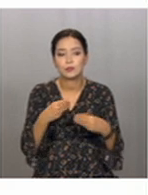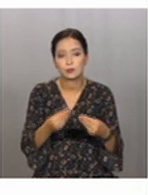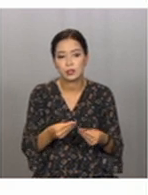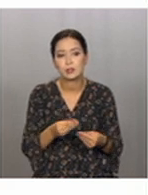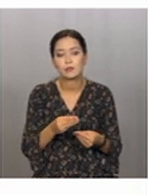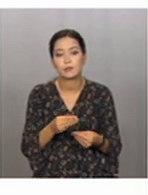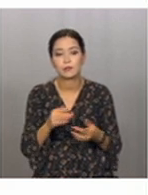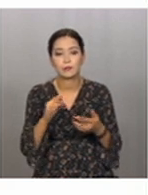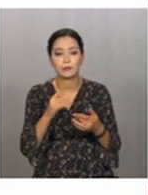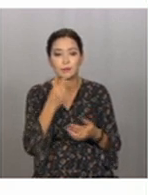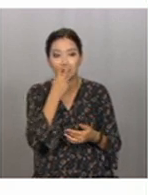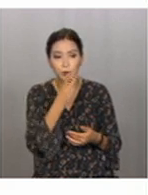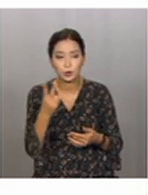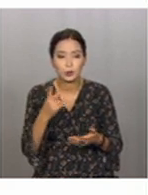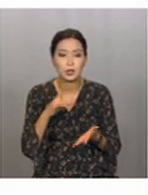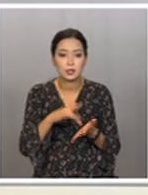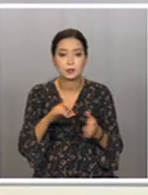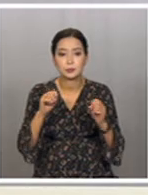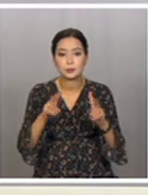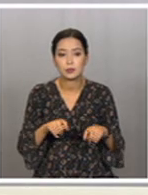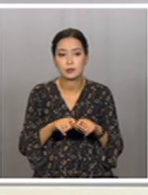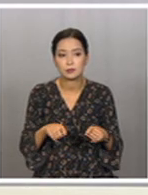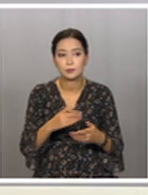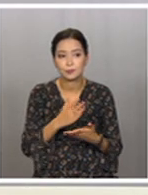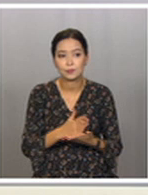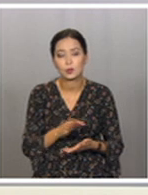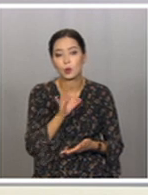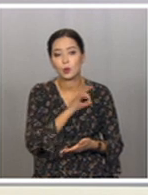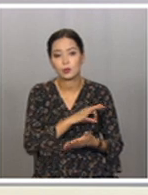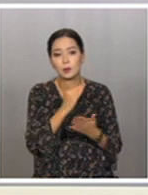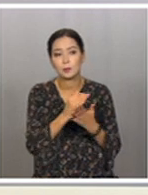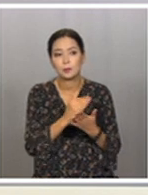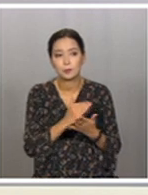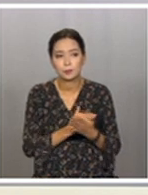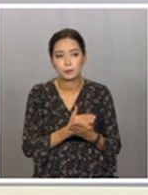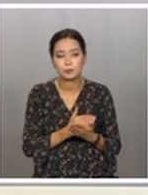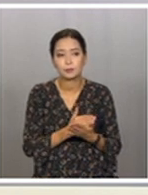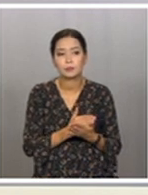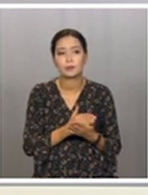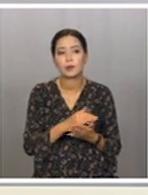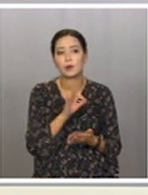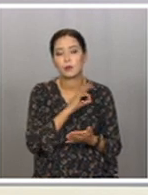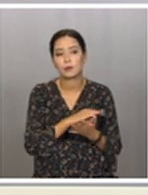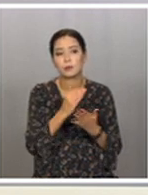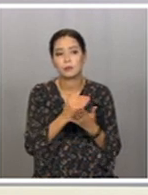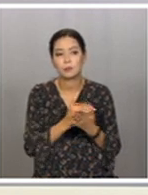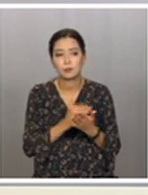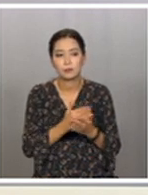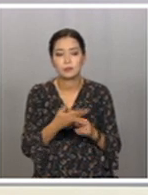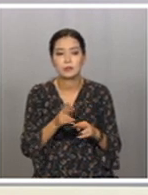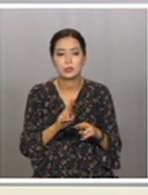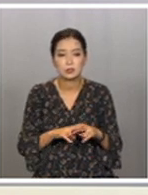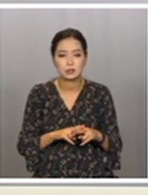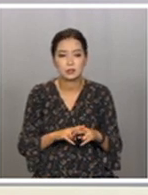беретін виртуалды орта құрылады. Қолданбалы бағдарламалық жасақтама. Қолданбалы бағдарламалық жасақтама